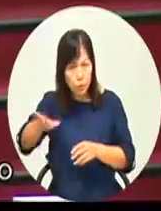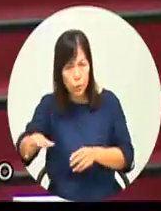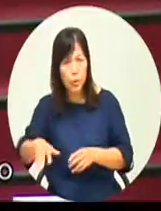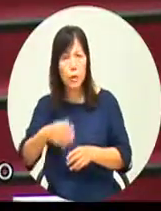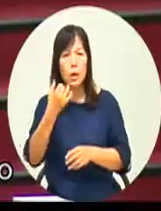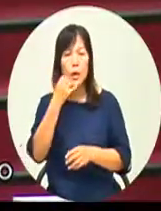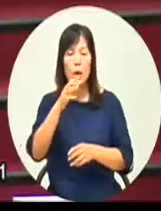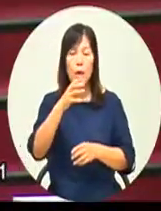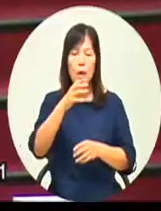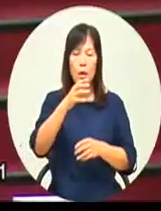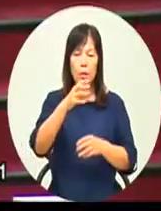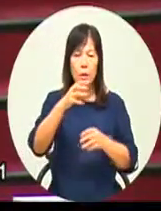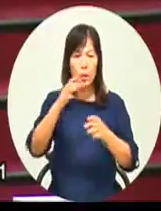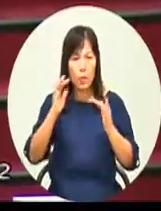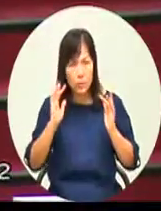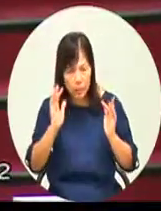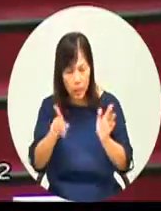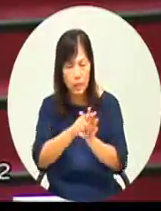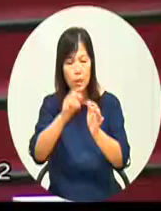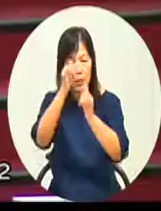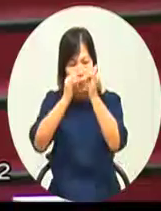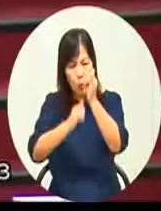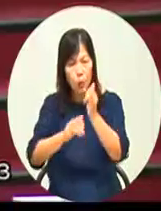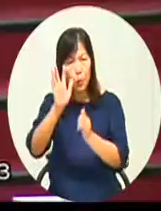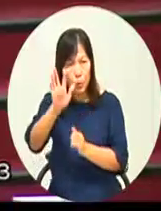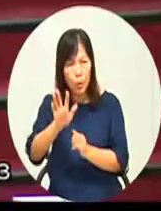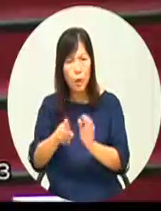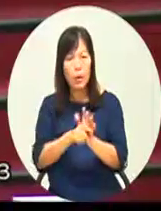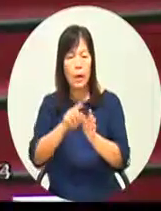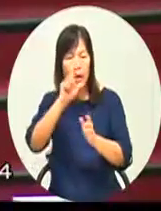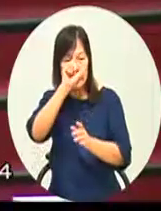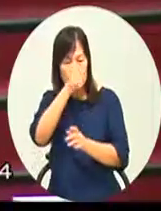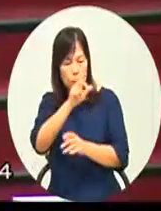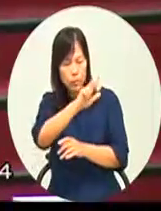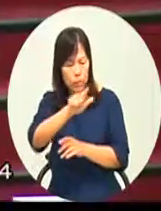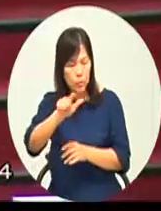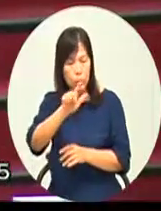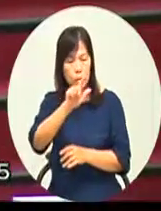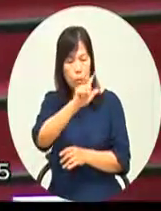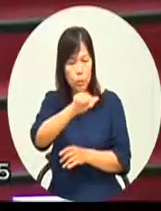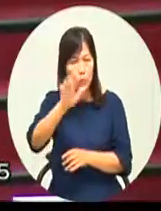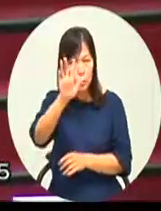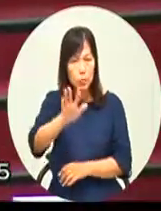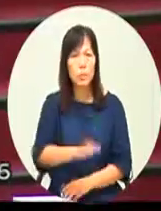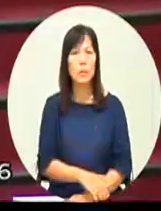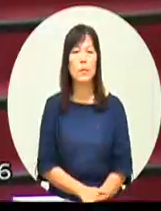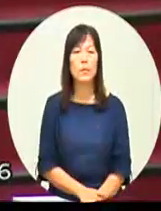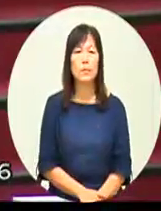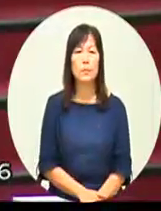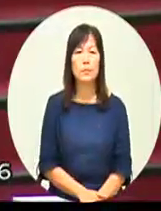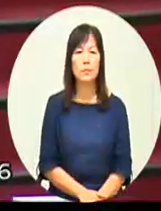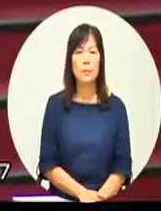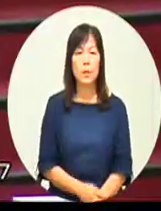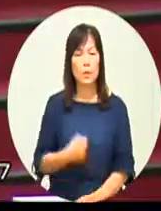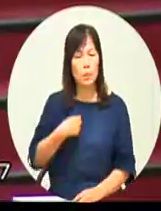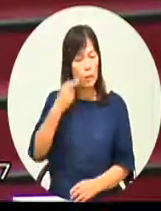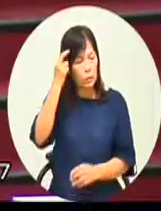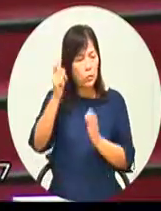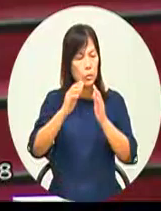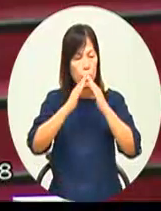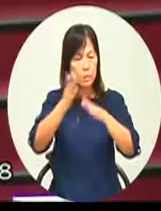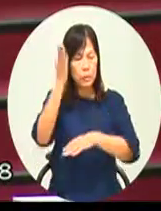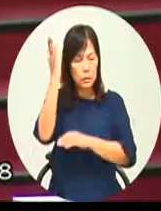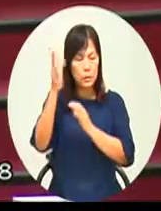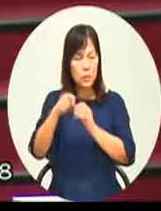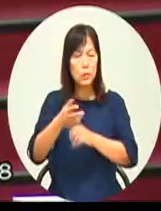历史故事，那么有它特色的产业啊。我认为我们市政府的观